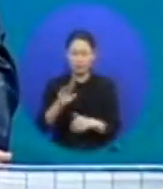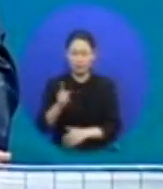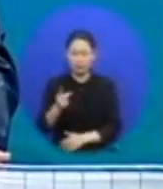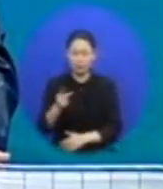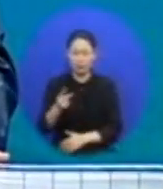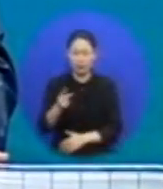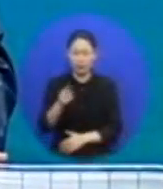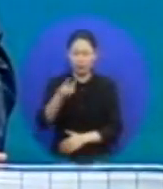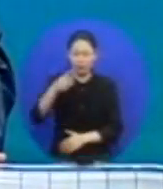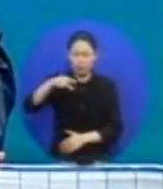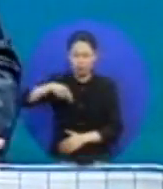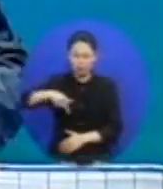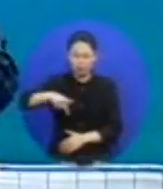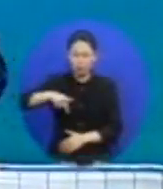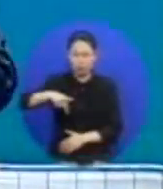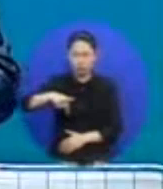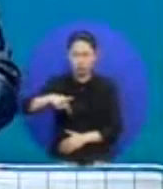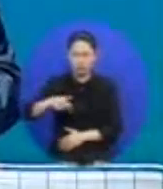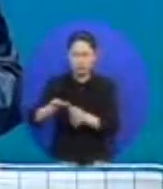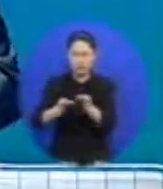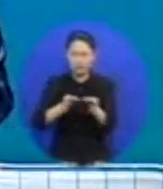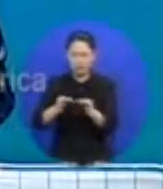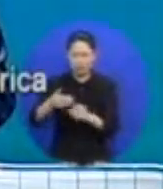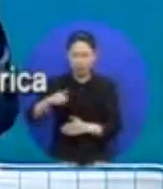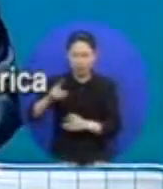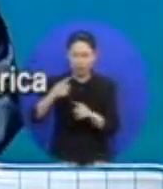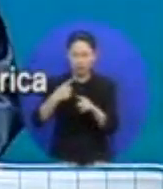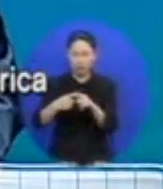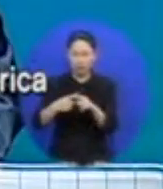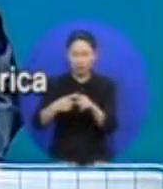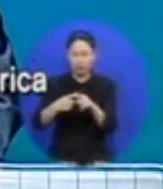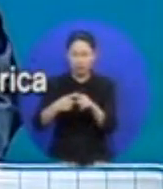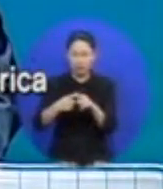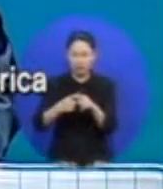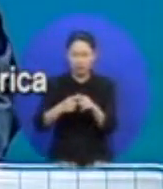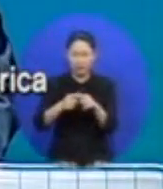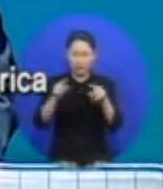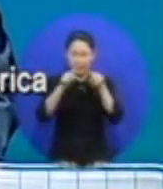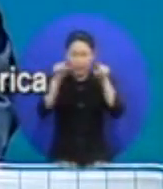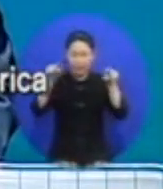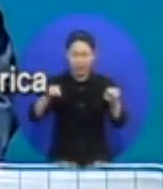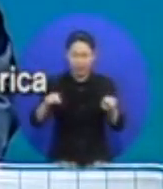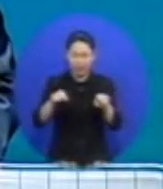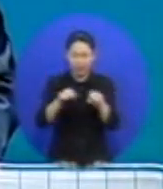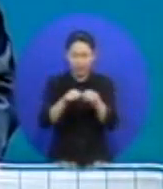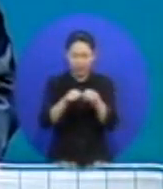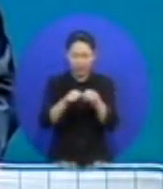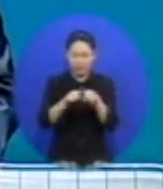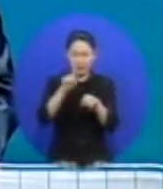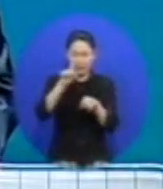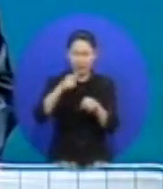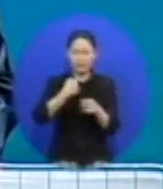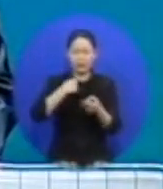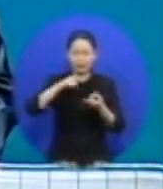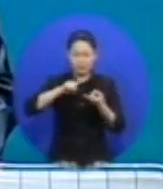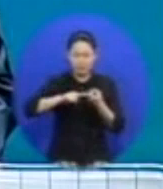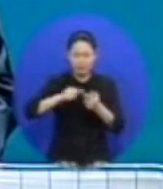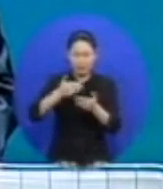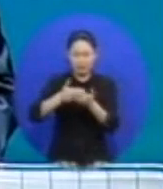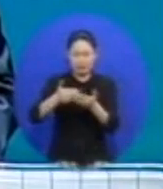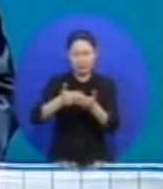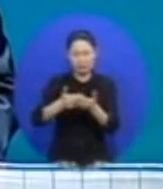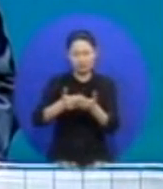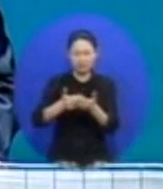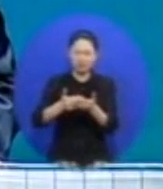갔다가 액자나 가 마음에 든 것을 봤습니다 그림은 별로 였지만 액자가 탐이